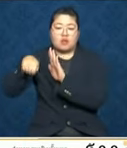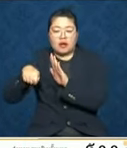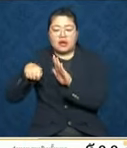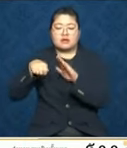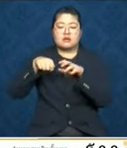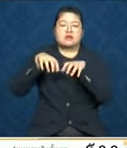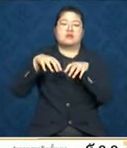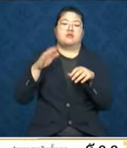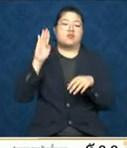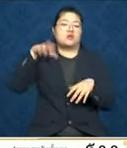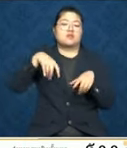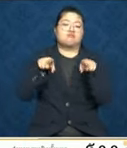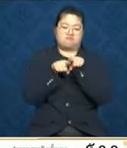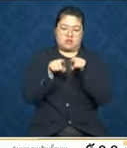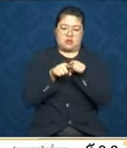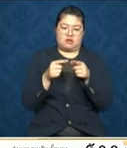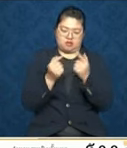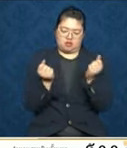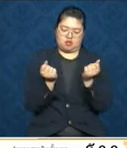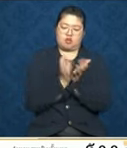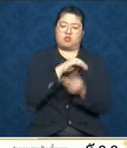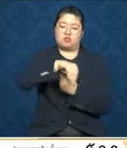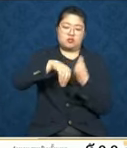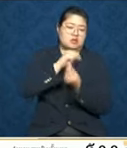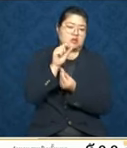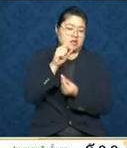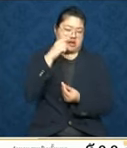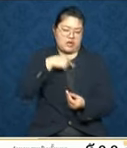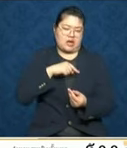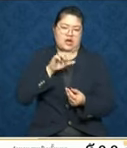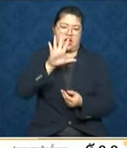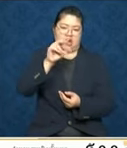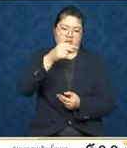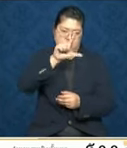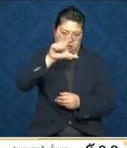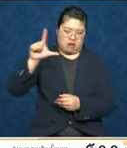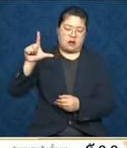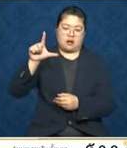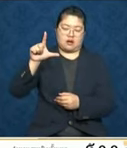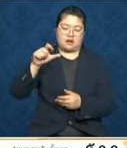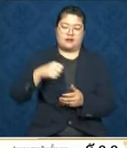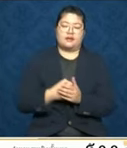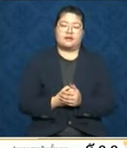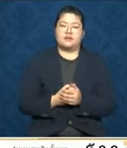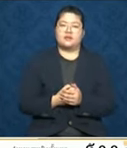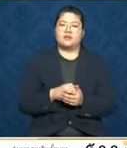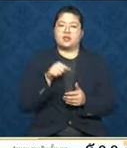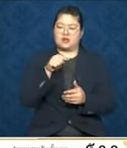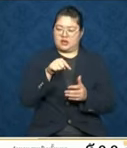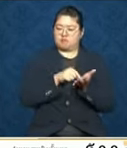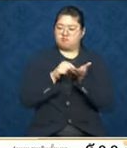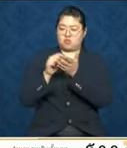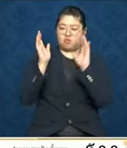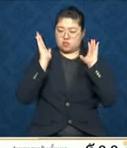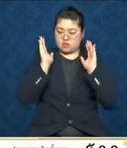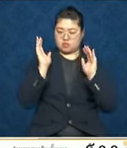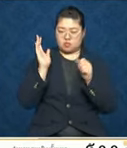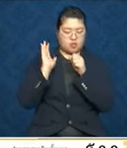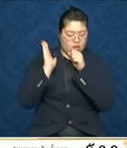ประเทศไทยของเรานะครับเสียโอกาสทางเศรษฐกิจกว่า 50,000 ล้านบาทครับท่านประธานต้องย้ำนะครับว่าที่ต้องนำเรื่องนี้ขึ้นมาพูดอี